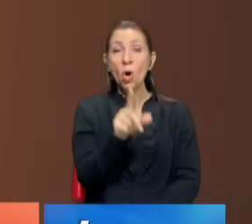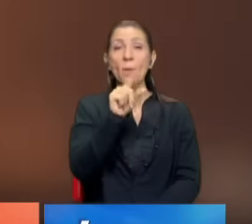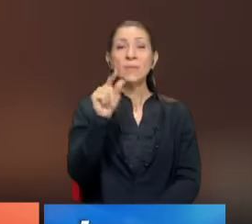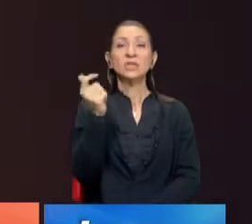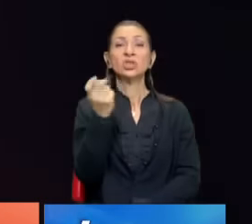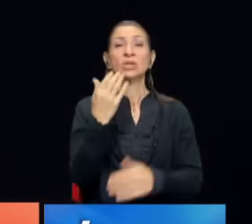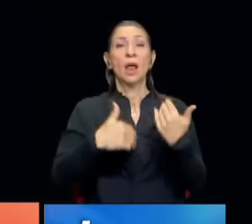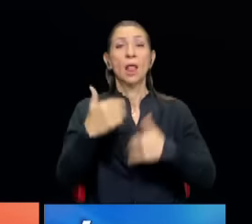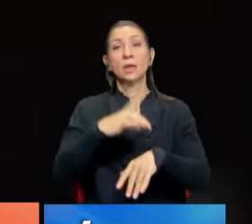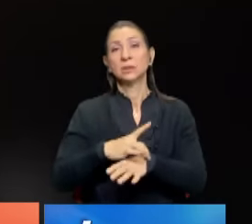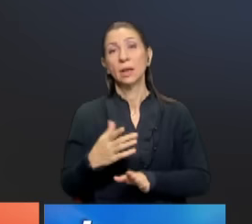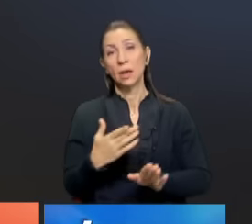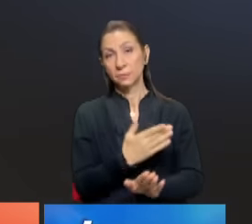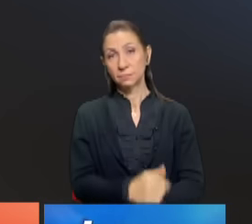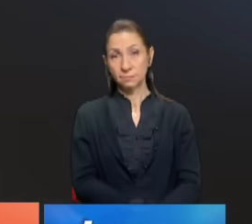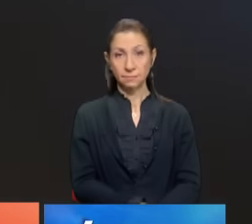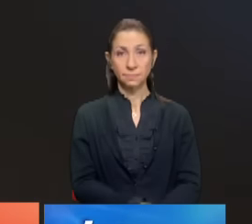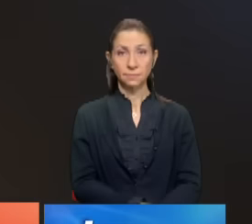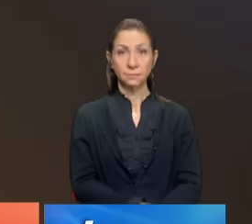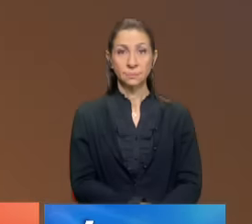yaralandı.